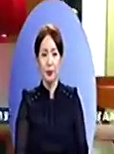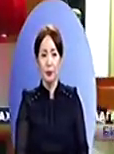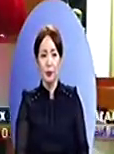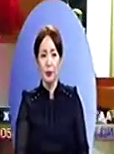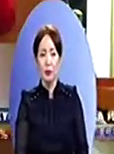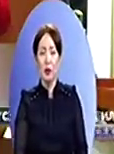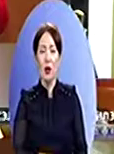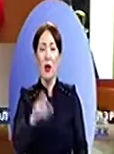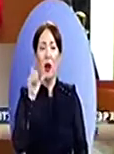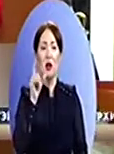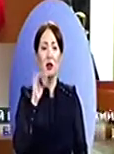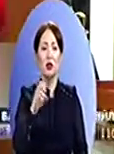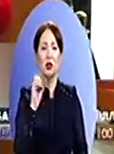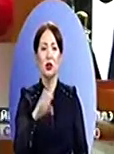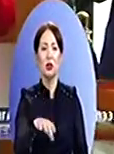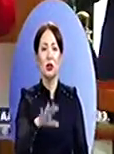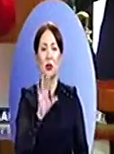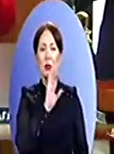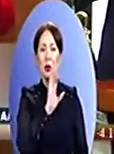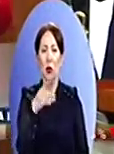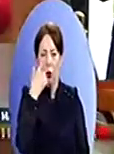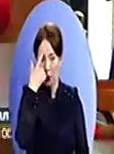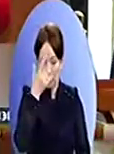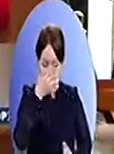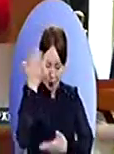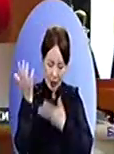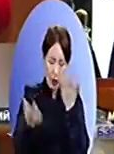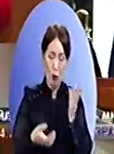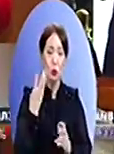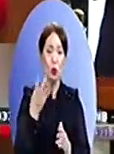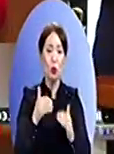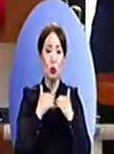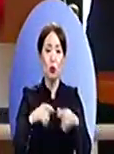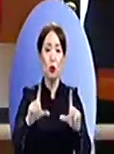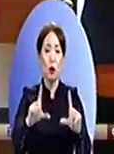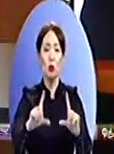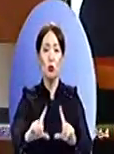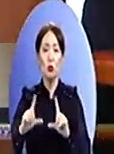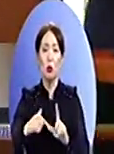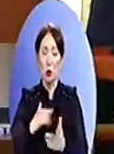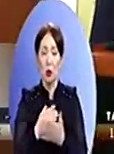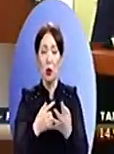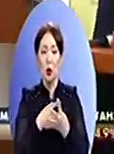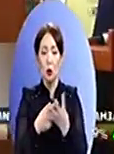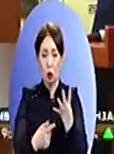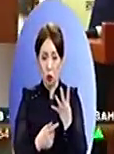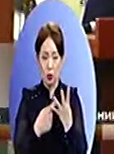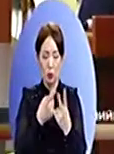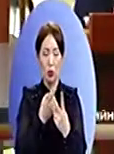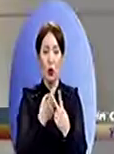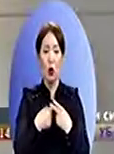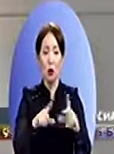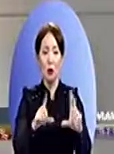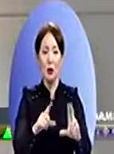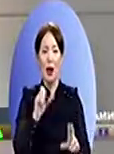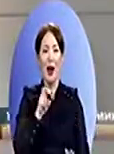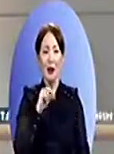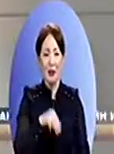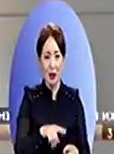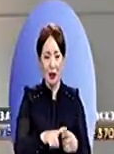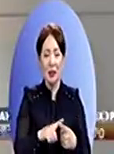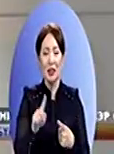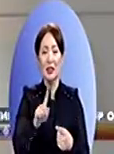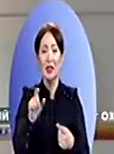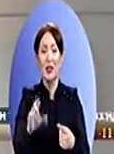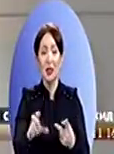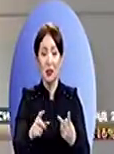Эрдэнэ Ресурс Девелопмент компани Монголд хайгуулын 4 тусгай зөвшөөрөл эзэмшдэг. Үүнээс 2 тусгай зөвшөөрлийн талбайд алт зэсийн 7